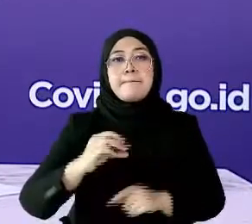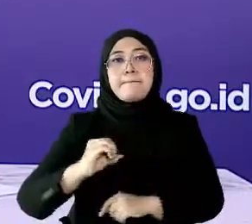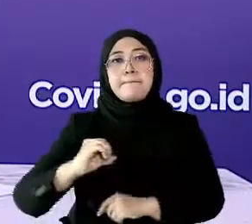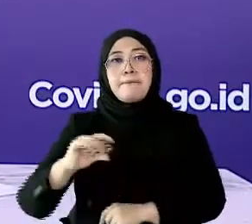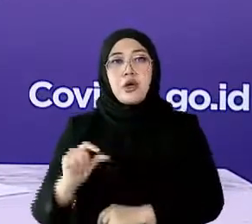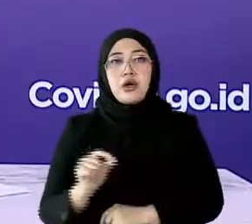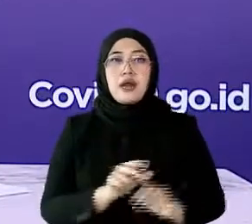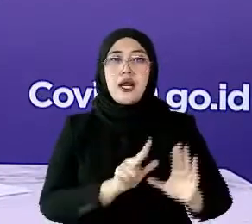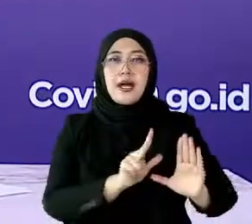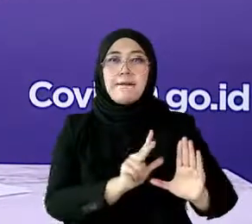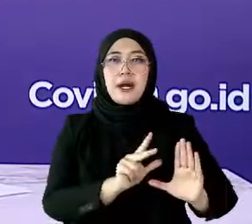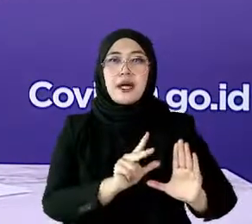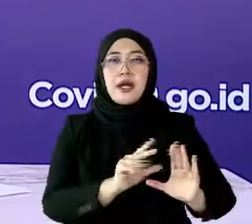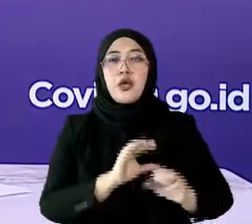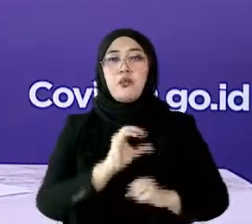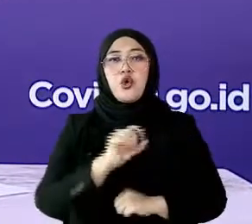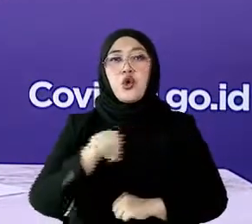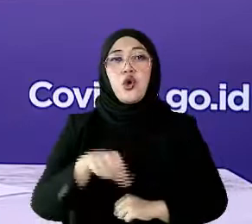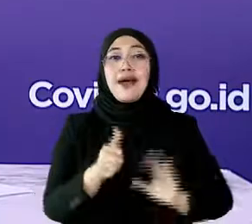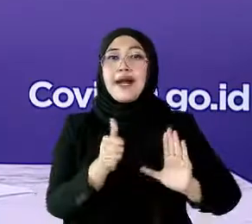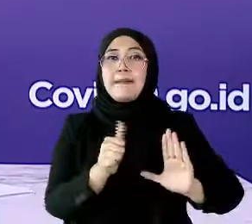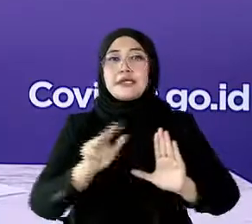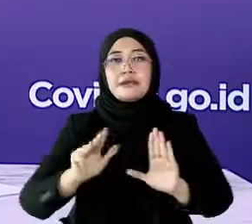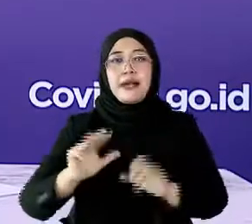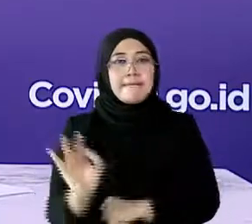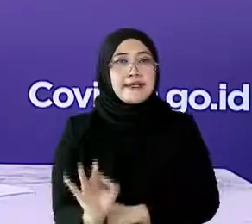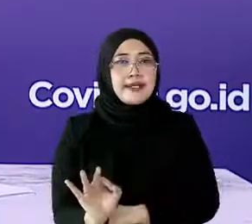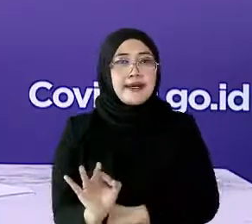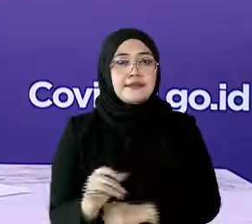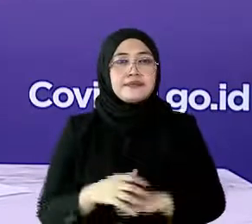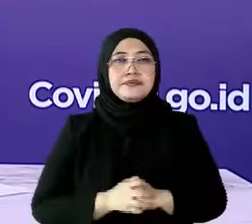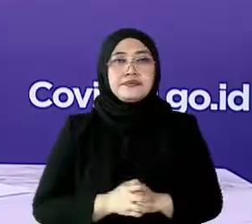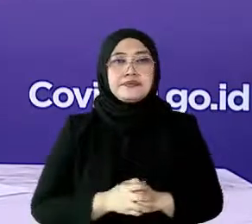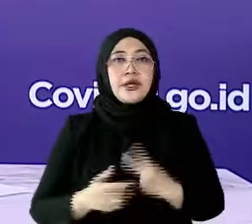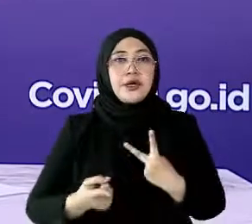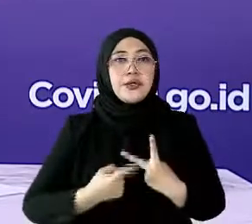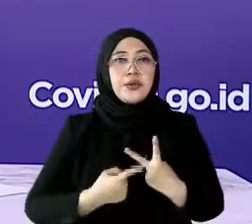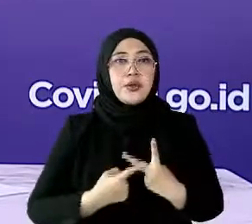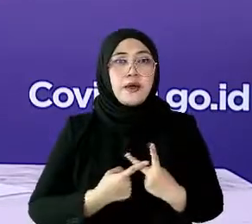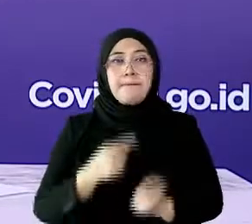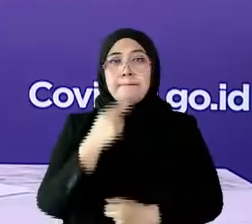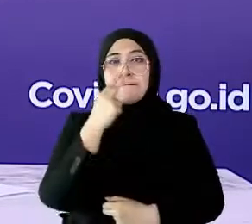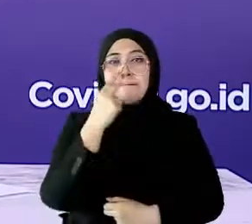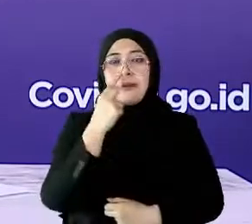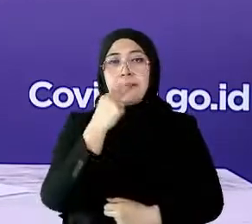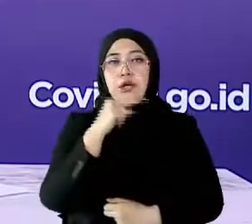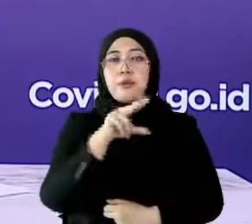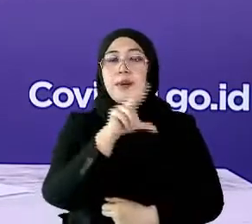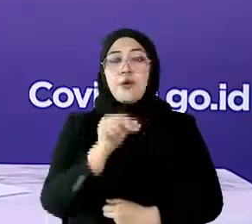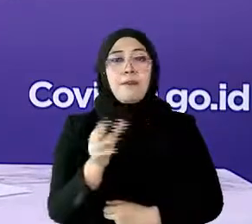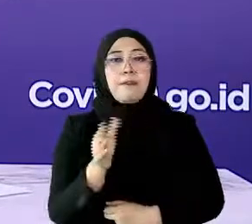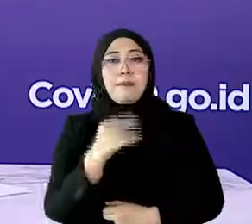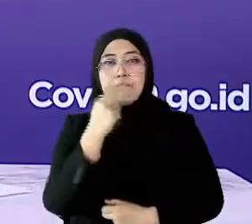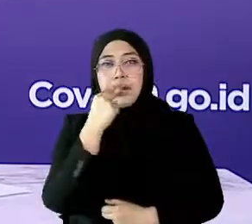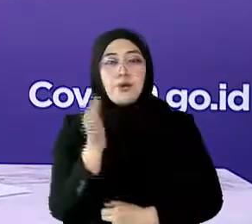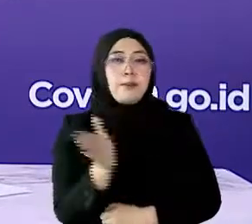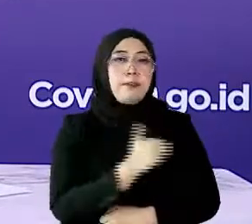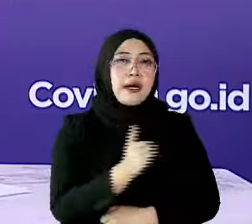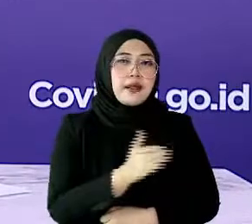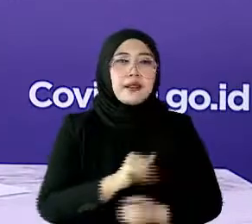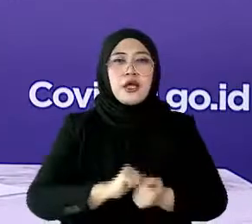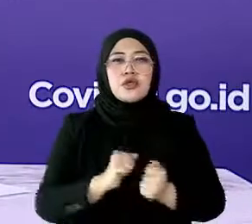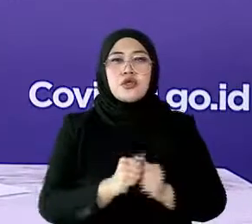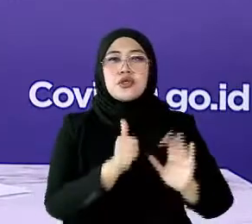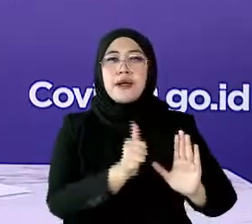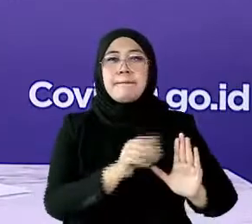mencapai 80,000 sembilan persen yang kedua adalah Bandung Barat dengan kenaikan kasus